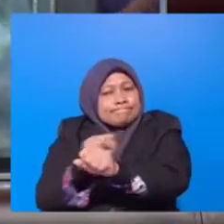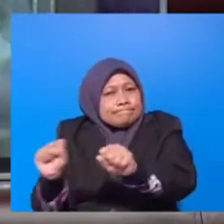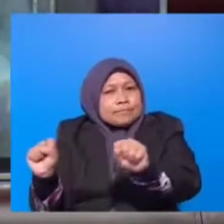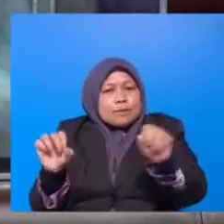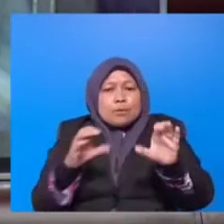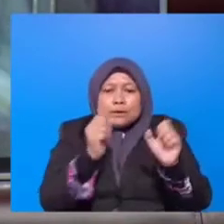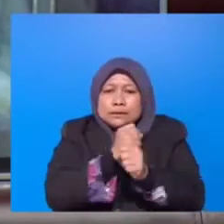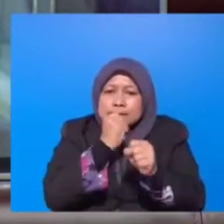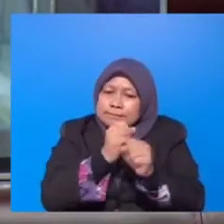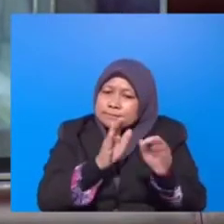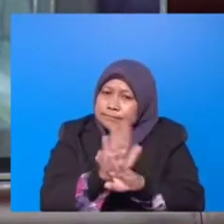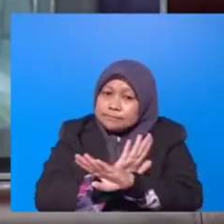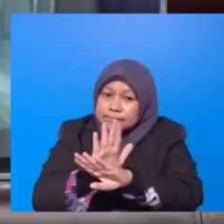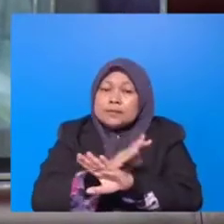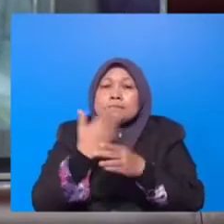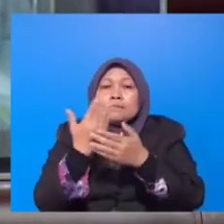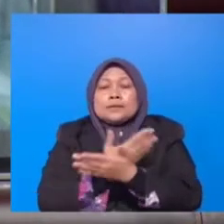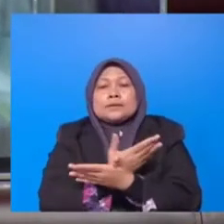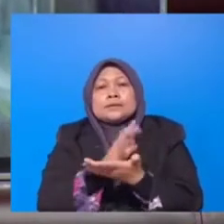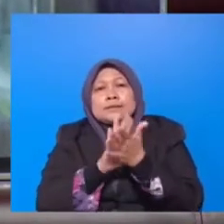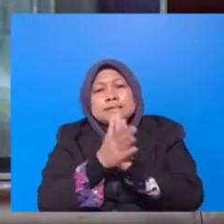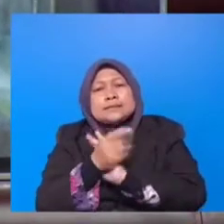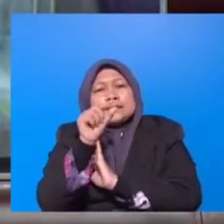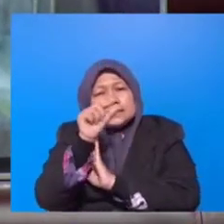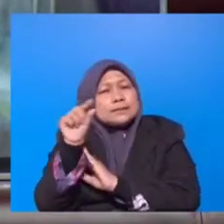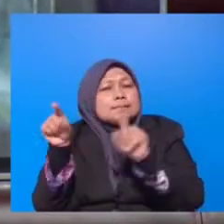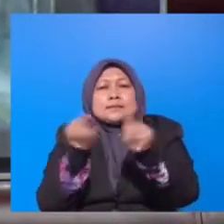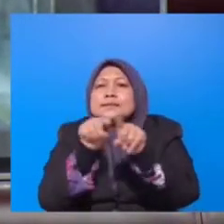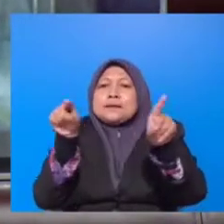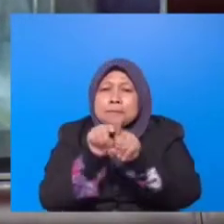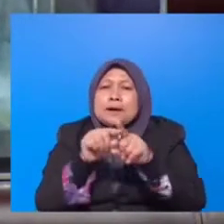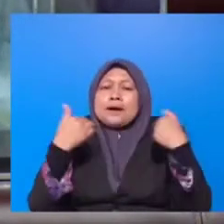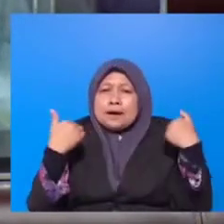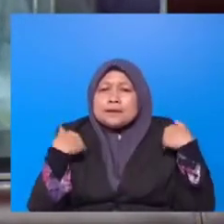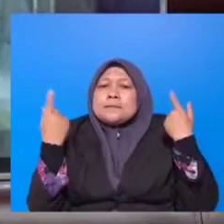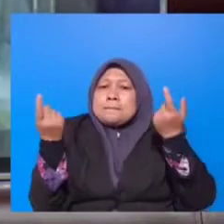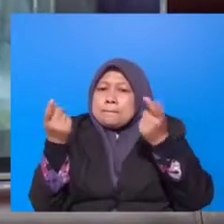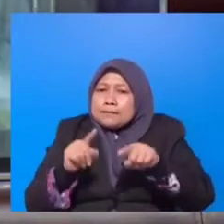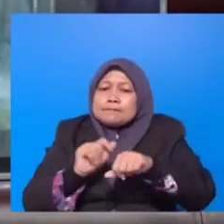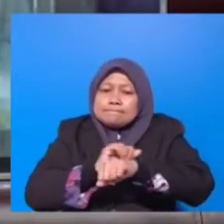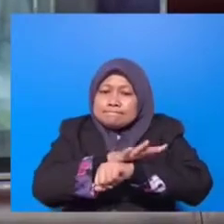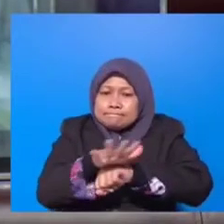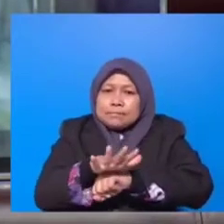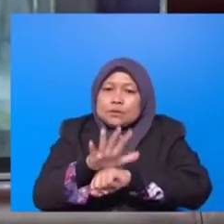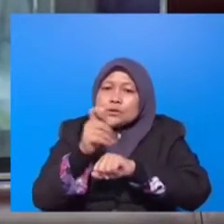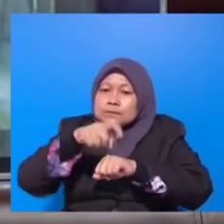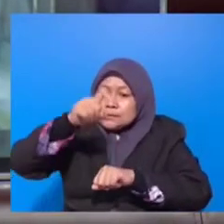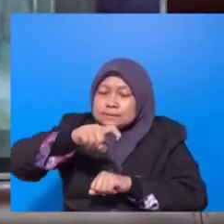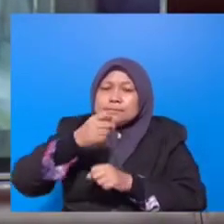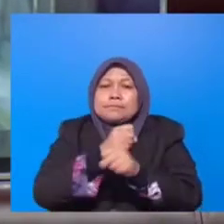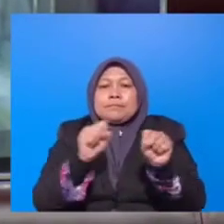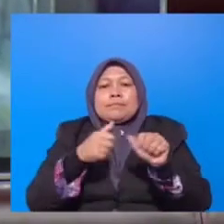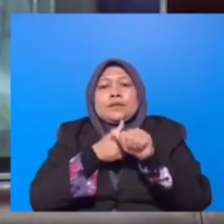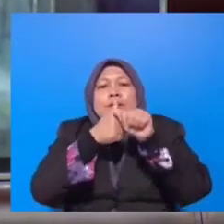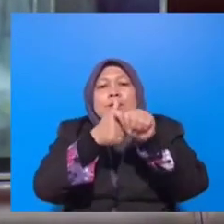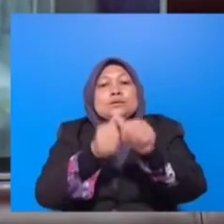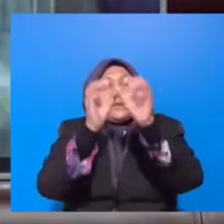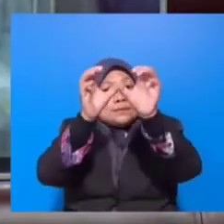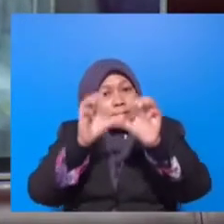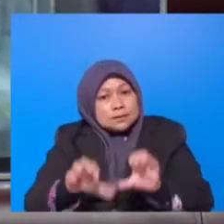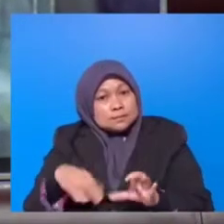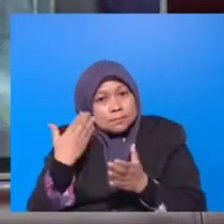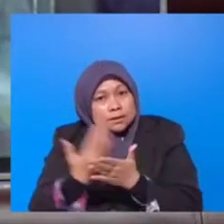ataupun membuat operasi perniagaan mereka, maka sedikit sebanyak juga telah pun memberi kesan dalam mereka menyediakan keperluan bagi mengikuti norma